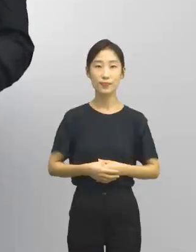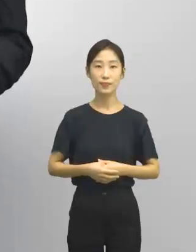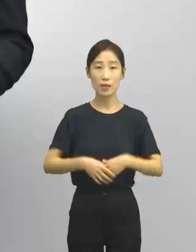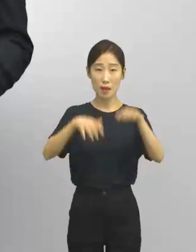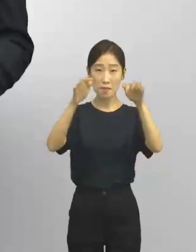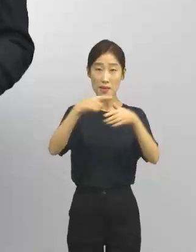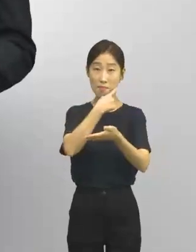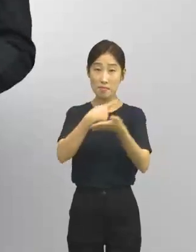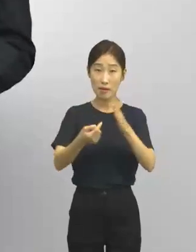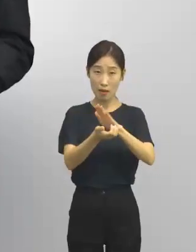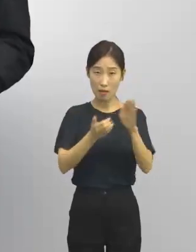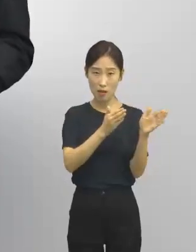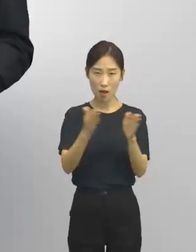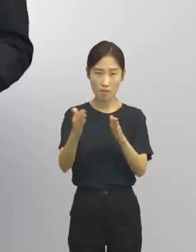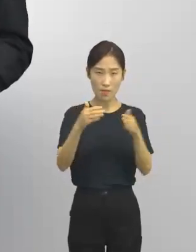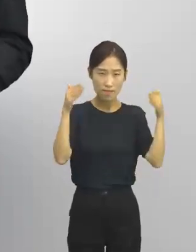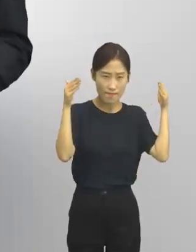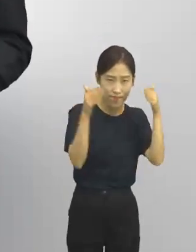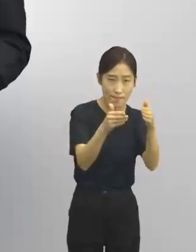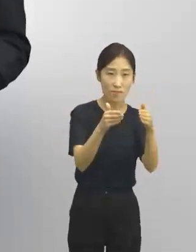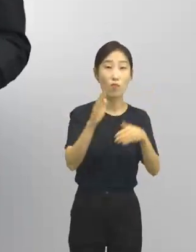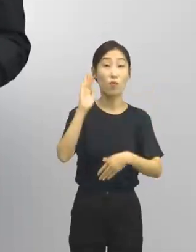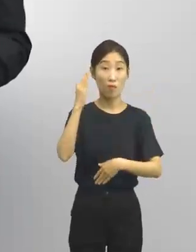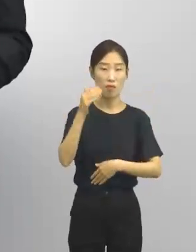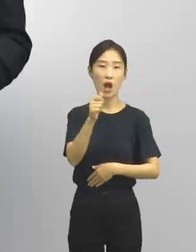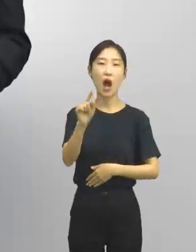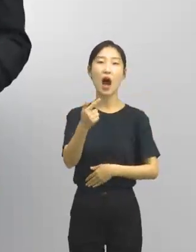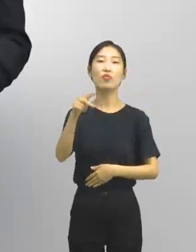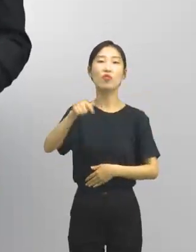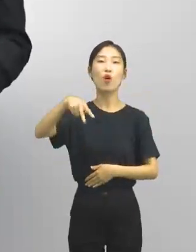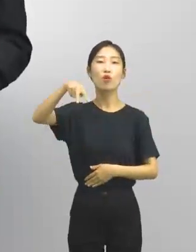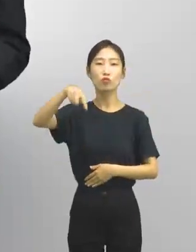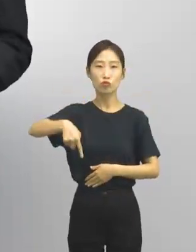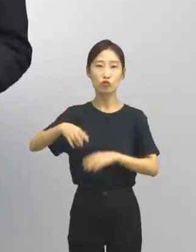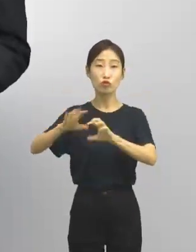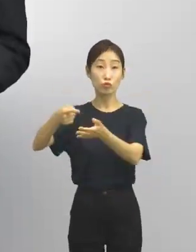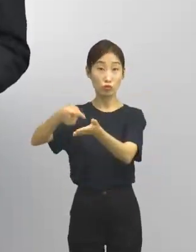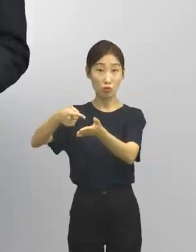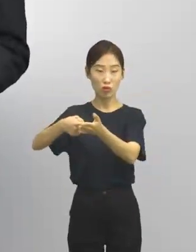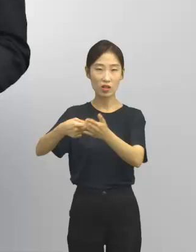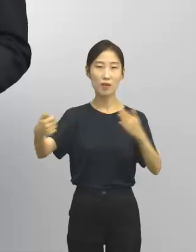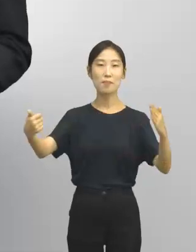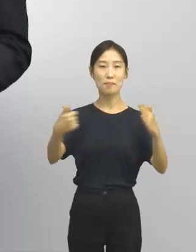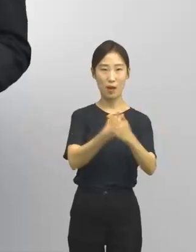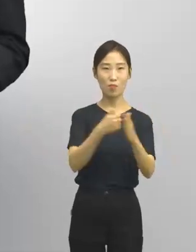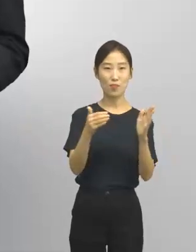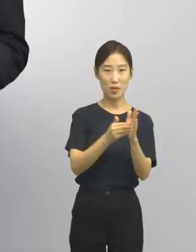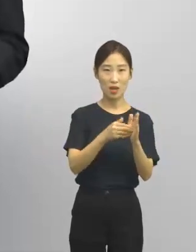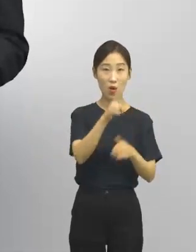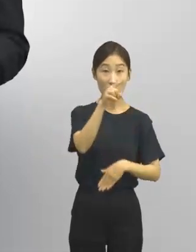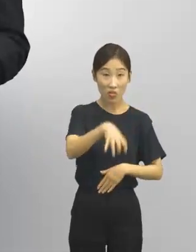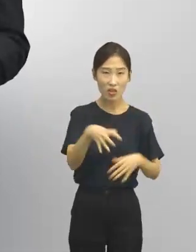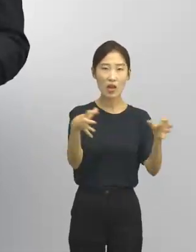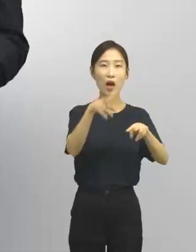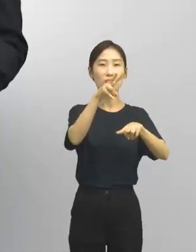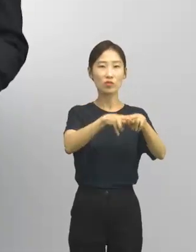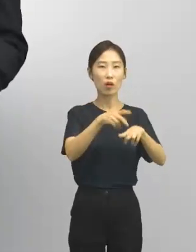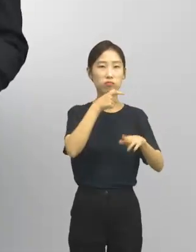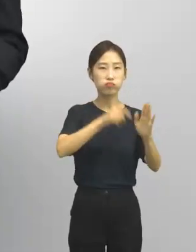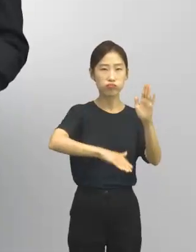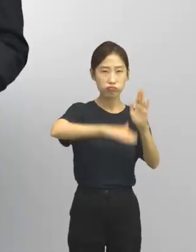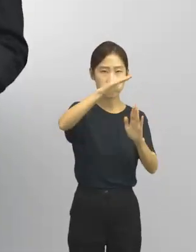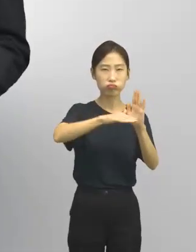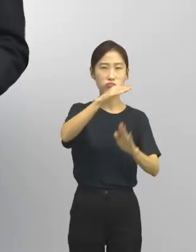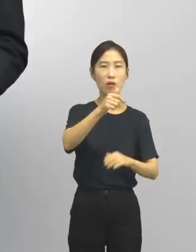강수 피해 대비에 만전을 기하고 있는 요즘 한덕수 국무총리가 마포구를 방문했습니다. 합정동